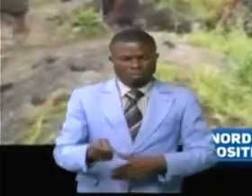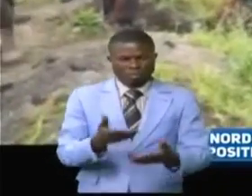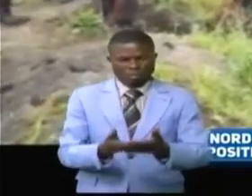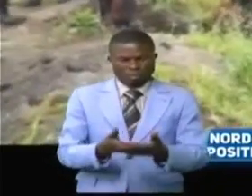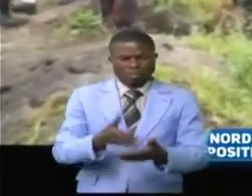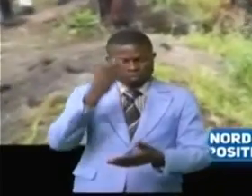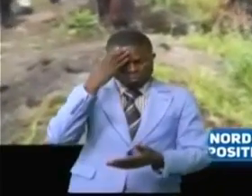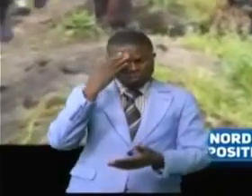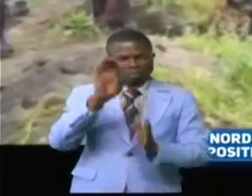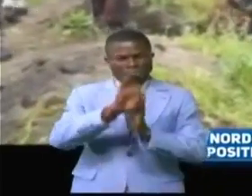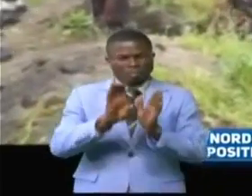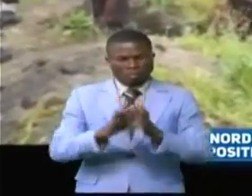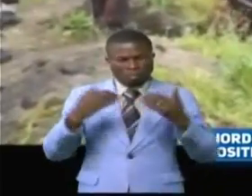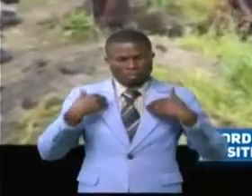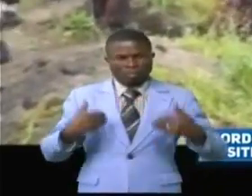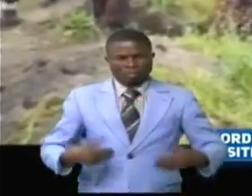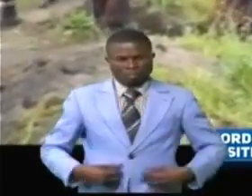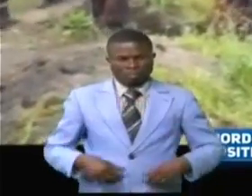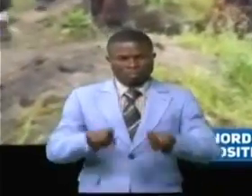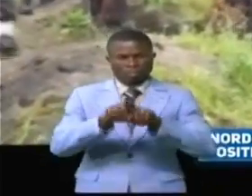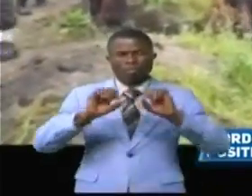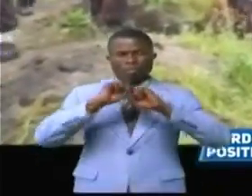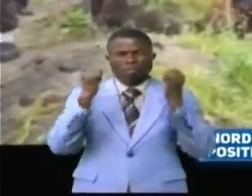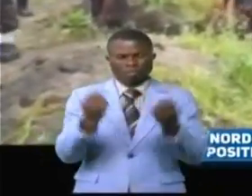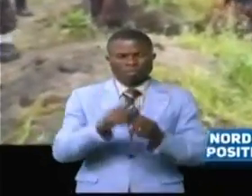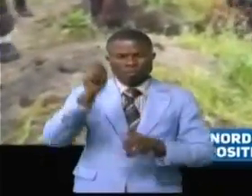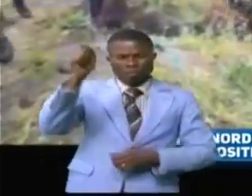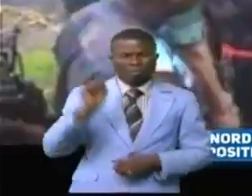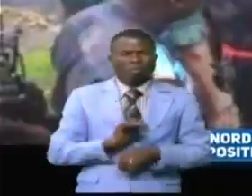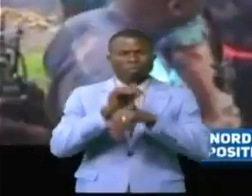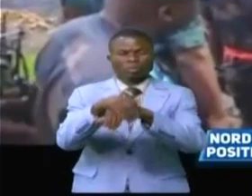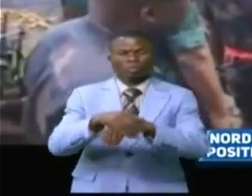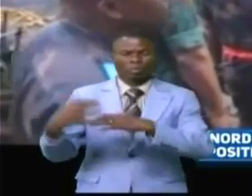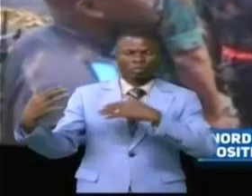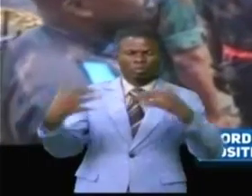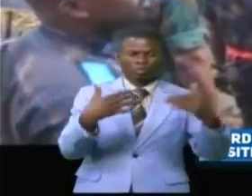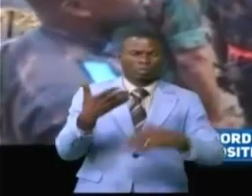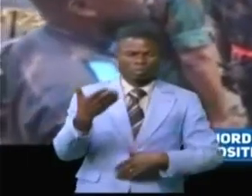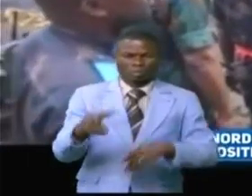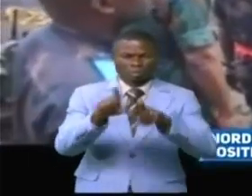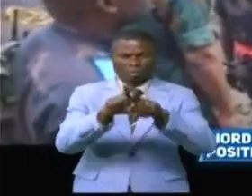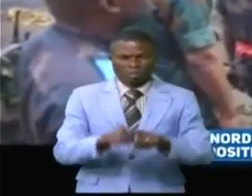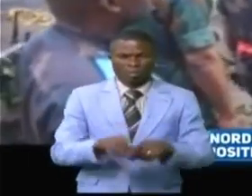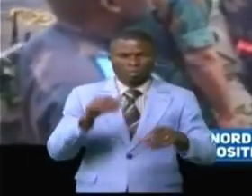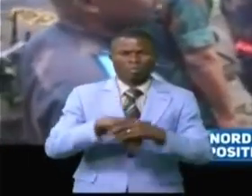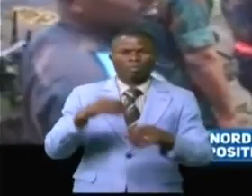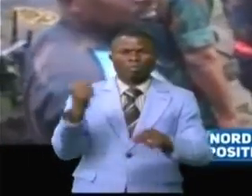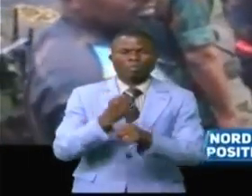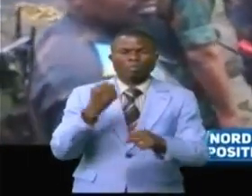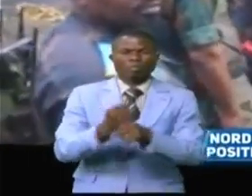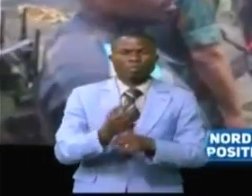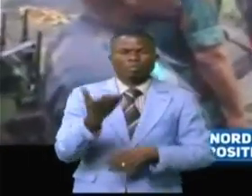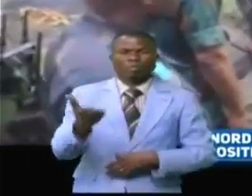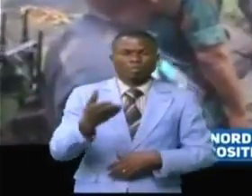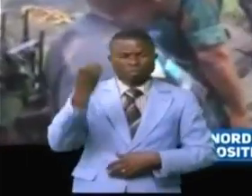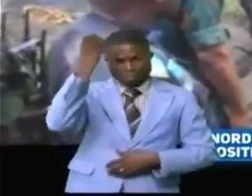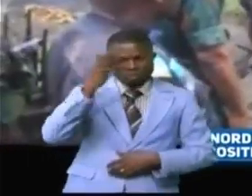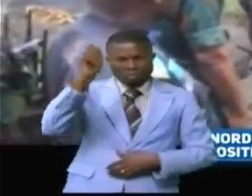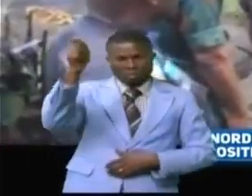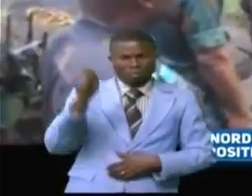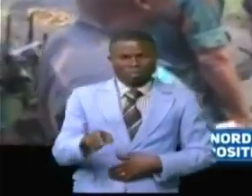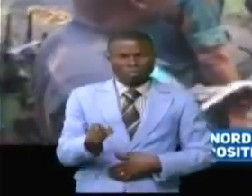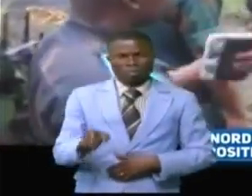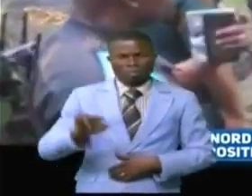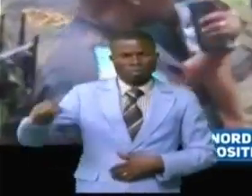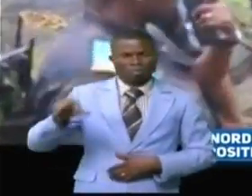des conditions physiques et sociales du soldat engagé. En même temps, dans son travail des titans, le général-major